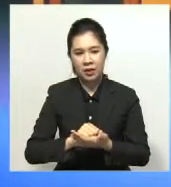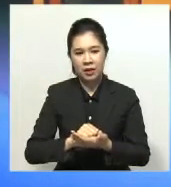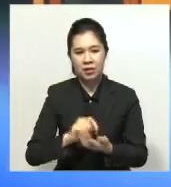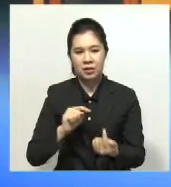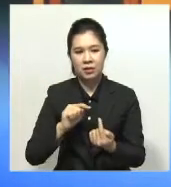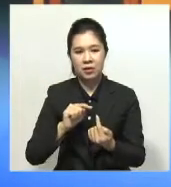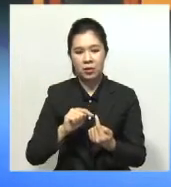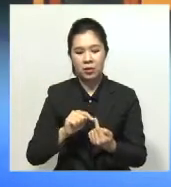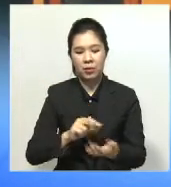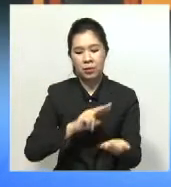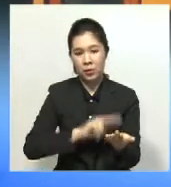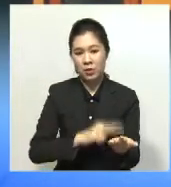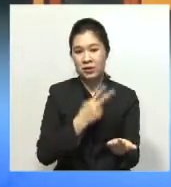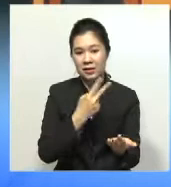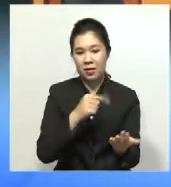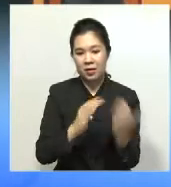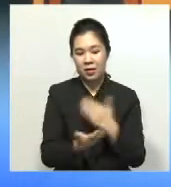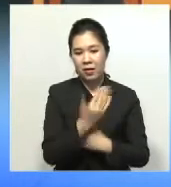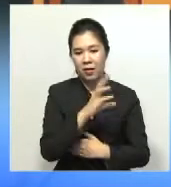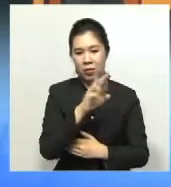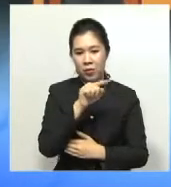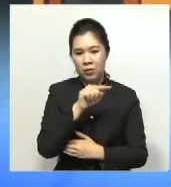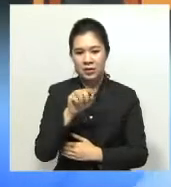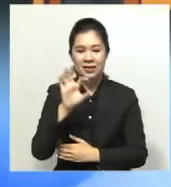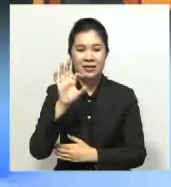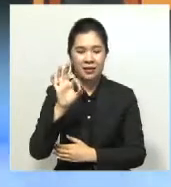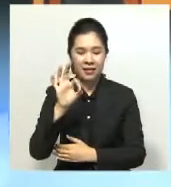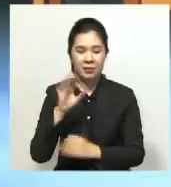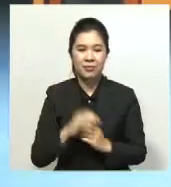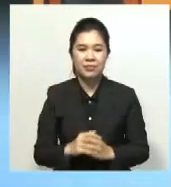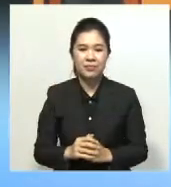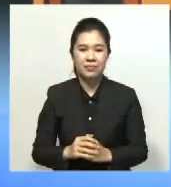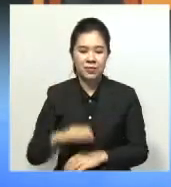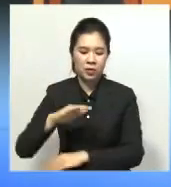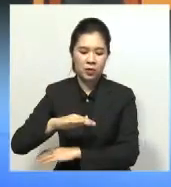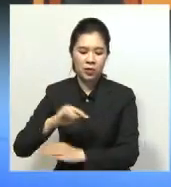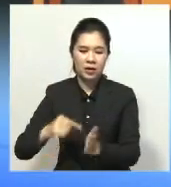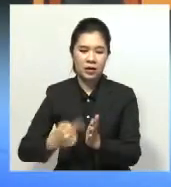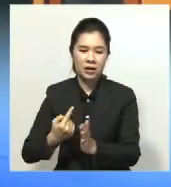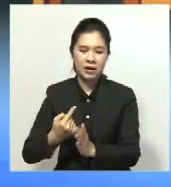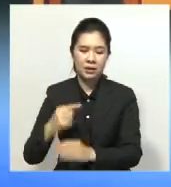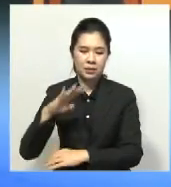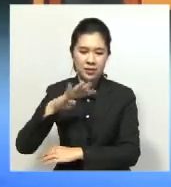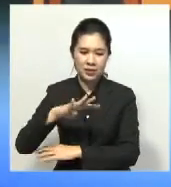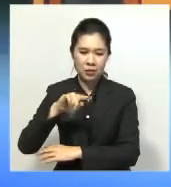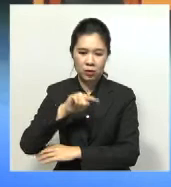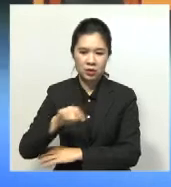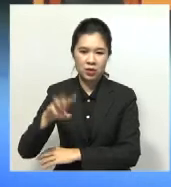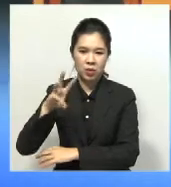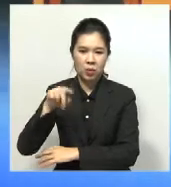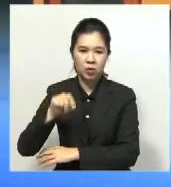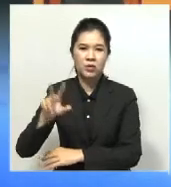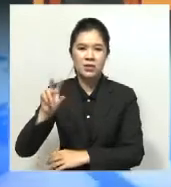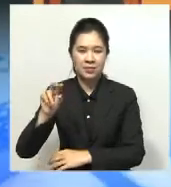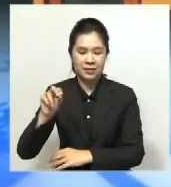พร่กษามาที่หมอชิด2เริ่มเวลา6โมงเช้าจนถึง9โมงเช้าค่ะส่วนช่วงเย็นก็เริ่มเวลา4โมงเย็นจนถึง6โมง